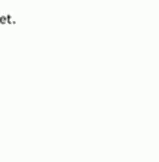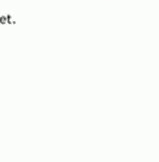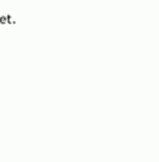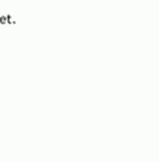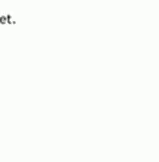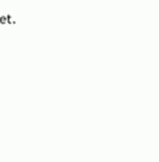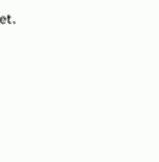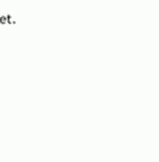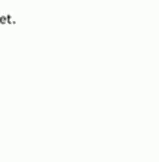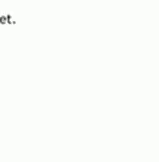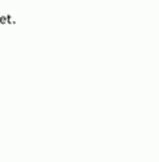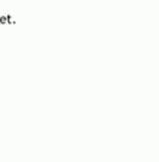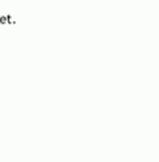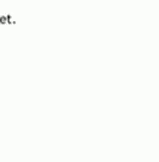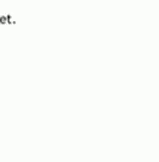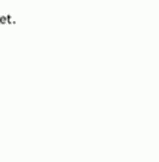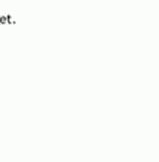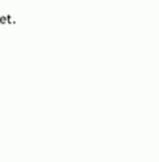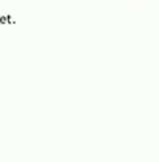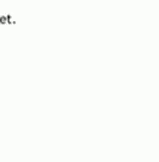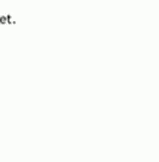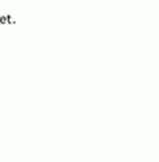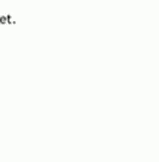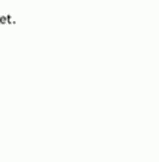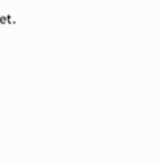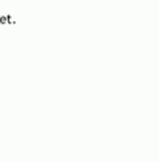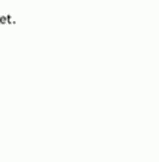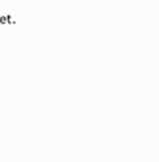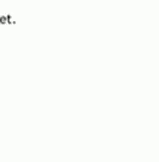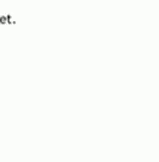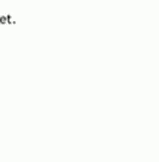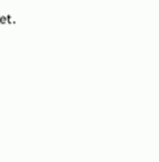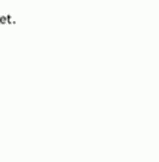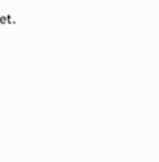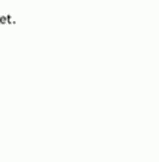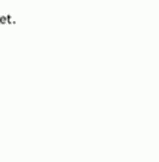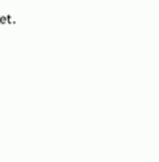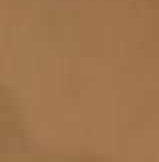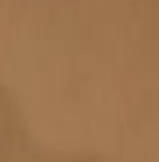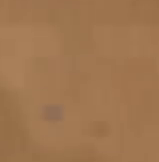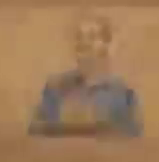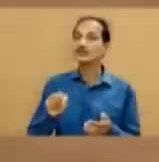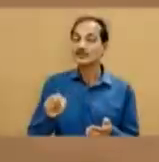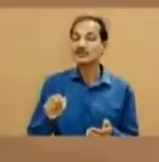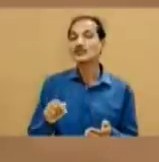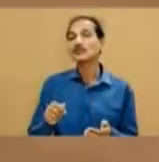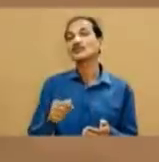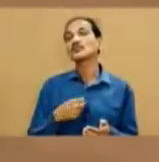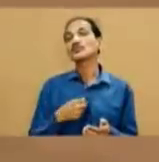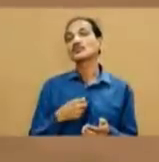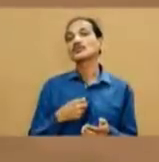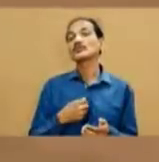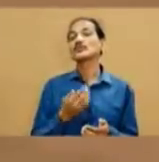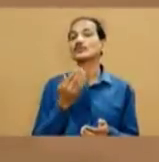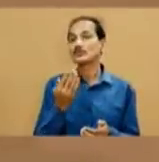ଡିଜେଲରେ ସପ୍ଲାଏ ବି ପୁରା ଷ୍ଟେଟ୍ରେ ପୁରା ରାଜ୍ୟରେ ନର୍ମାଲ ଅଛି। ଏଥିପାଇଁ ମୁଁ ଧନ୍ୟବାଦ ଦେବି ଆମର ୟୁନିଅନ୍